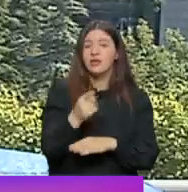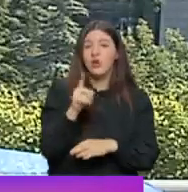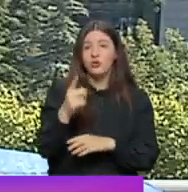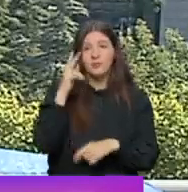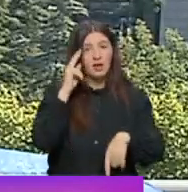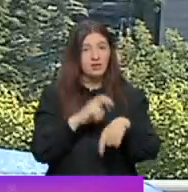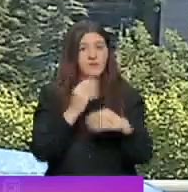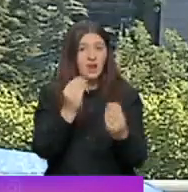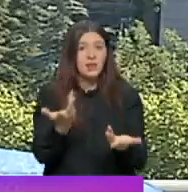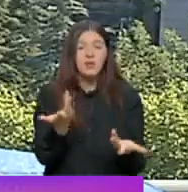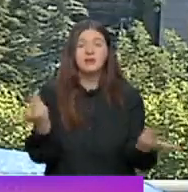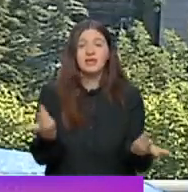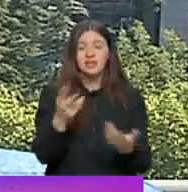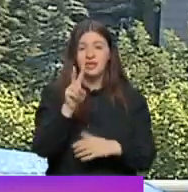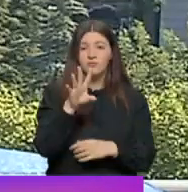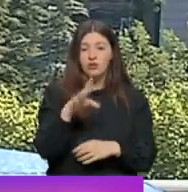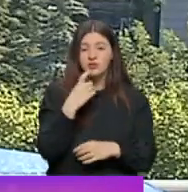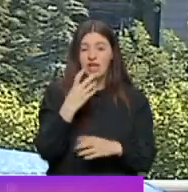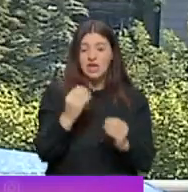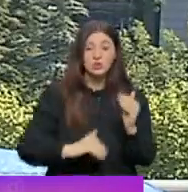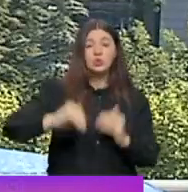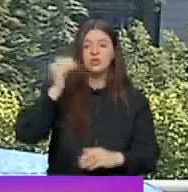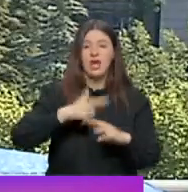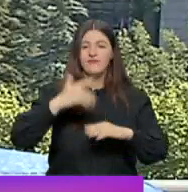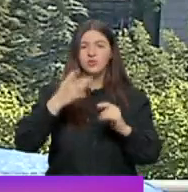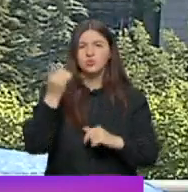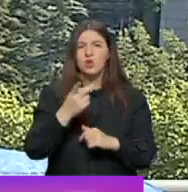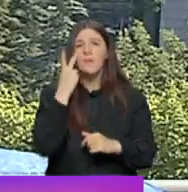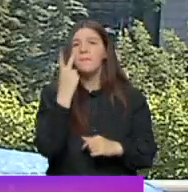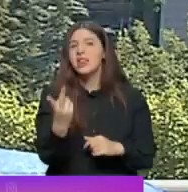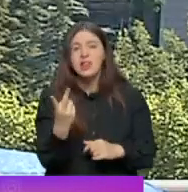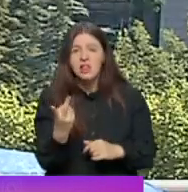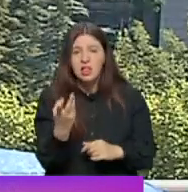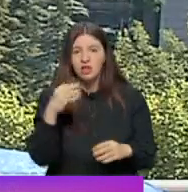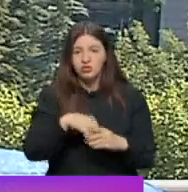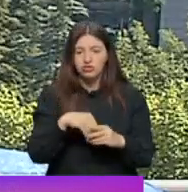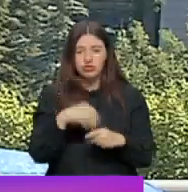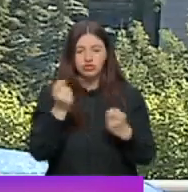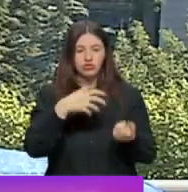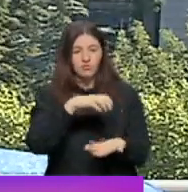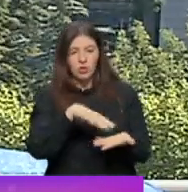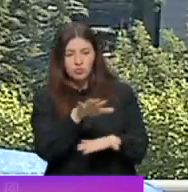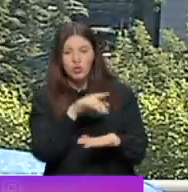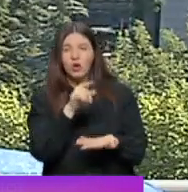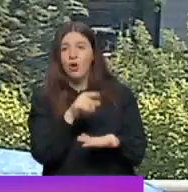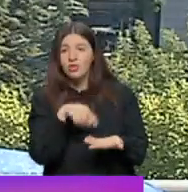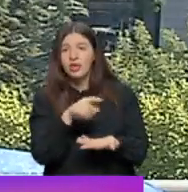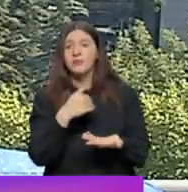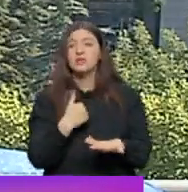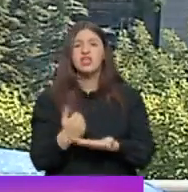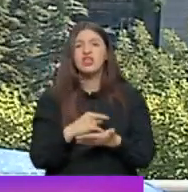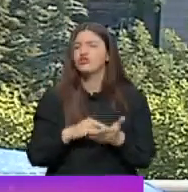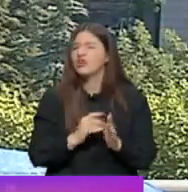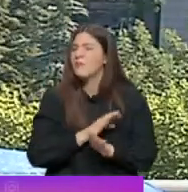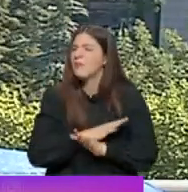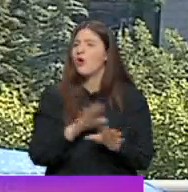onu da bir hatırlatalım. Zaten 24 yılın en yüksek enflasyon oranlarını gördüğümüz için çalışan kesim, onlar biz